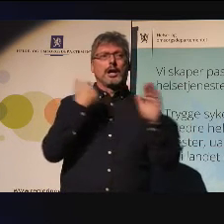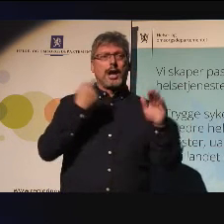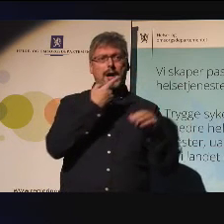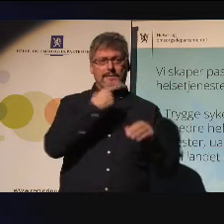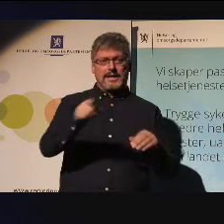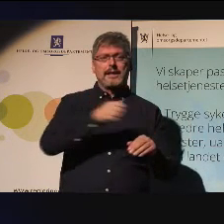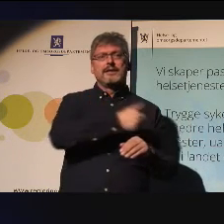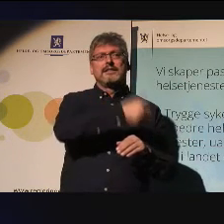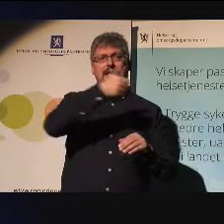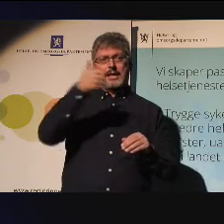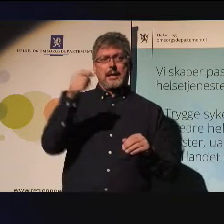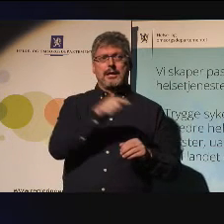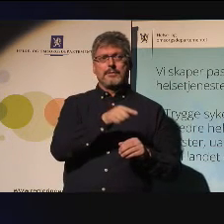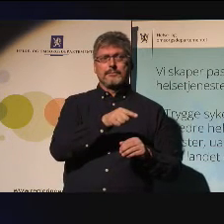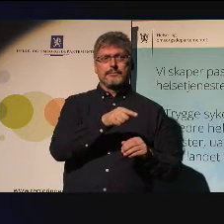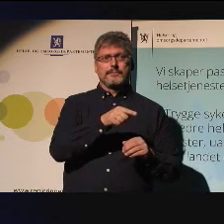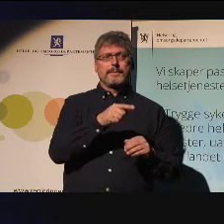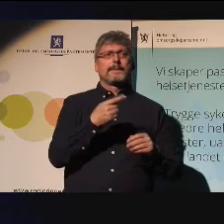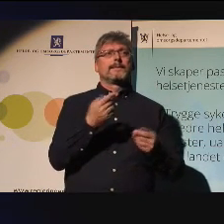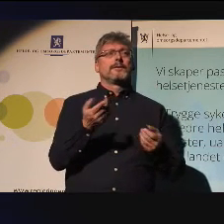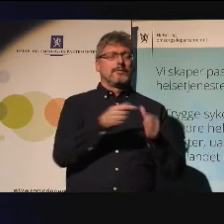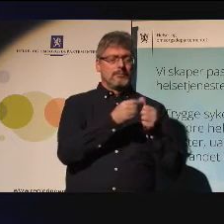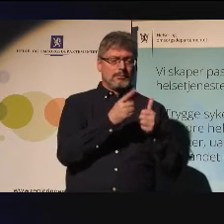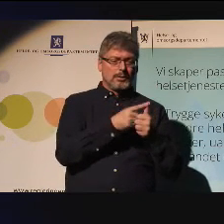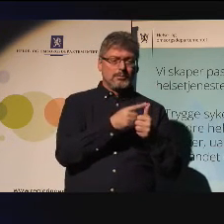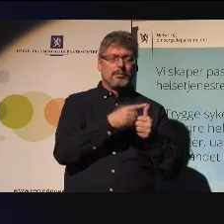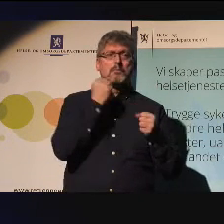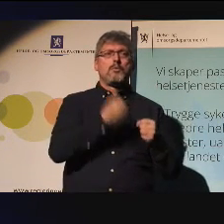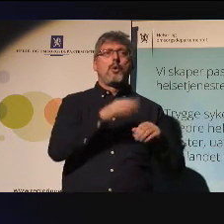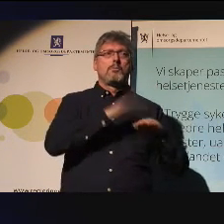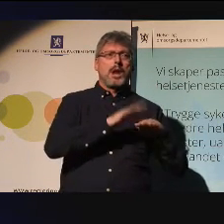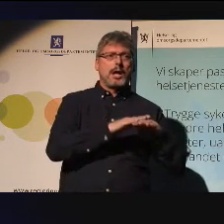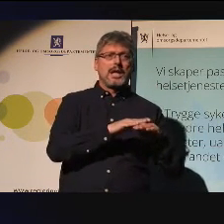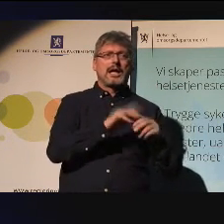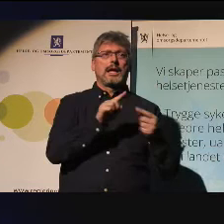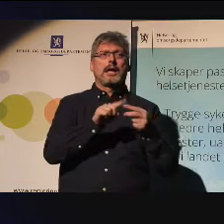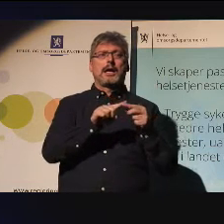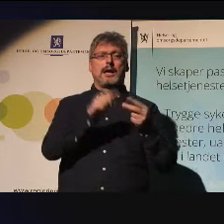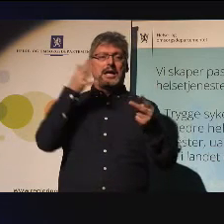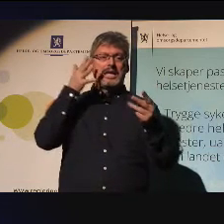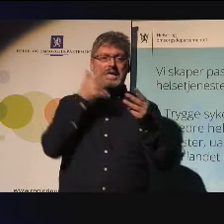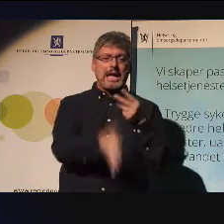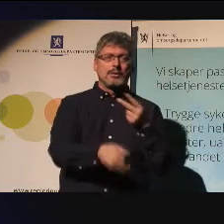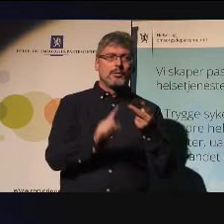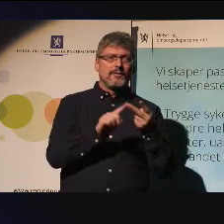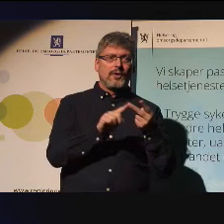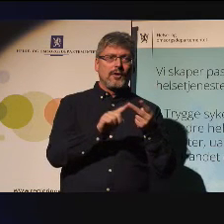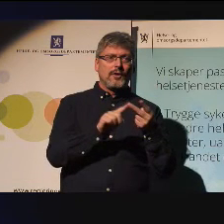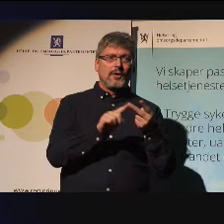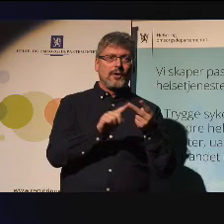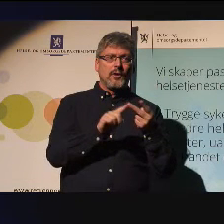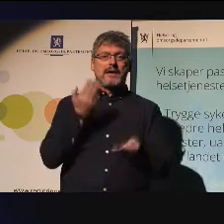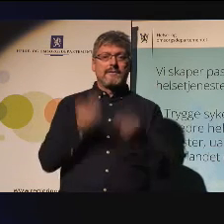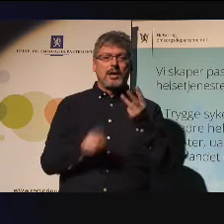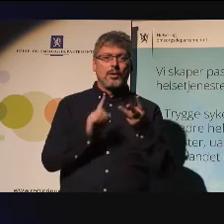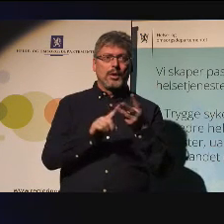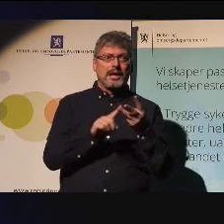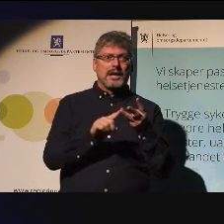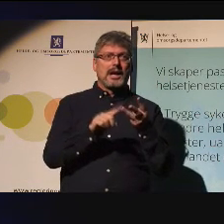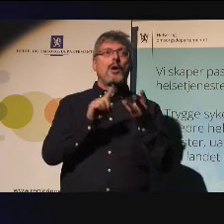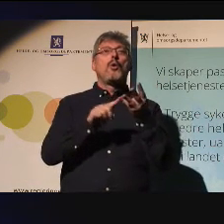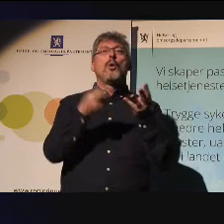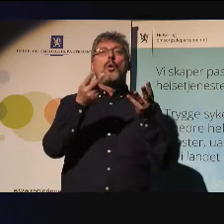ledere om planlegging, gjennomføring evaluering og